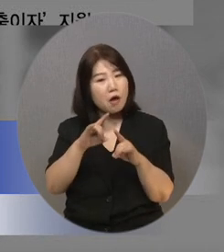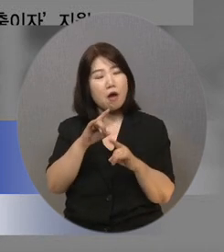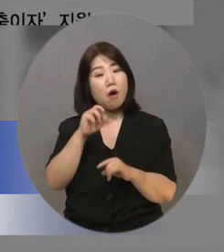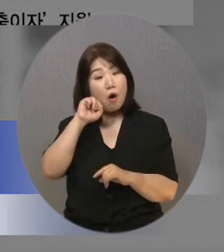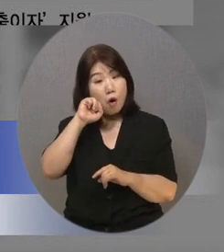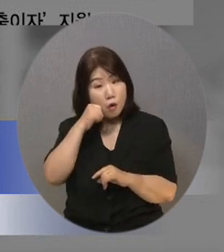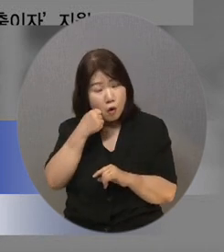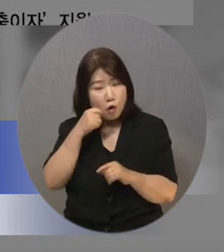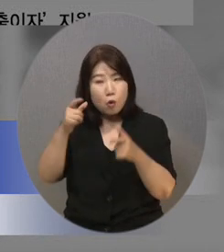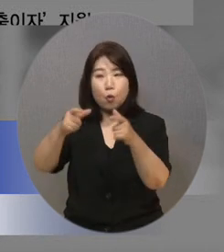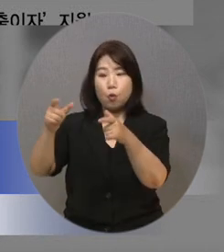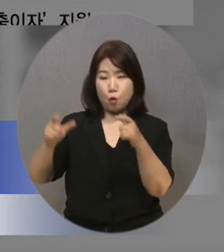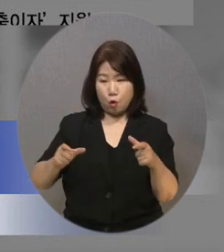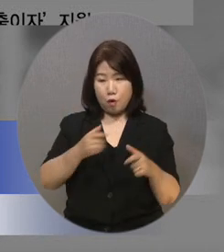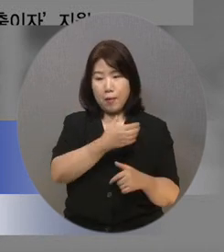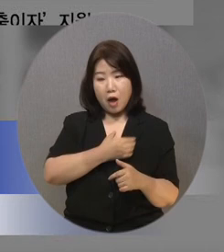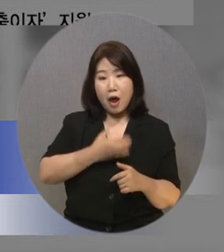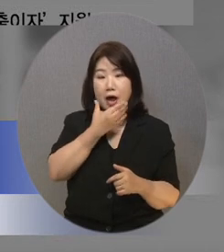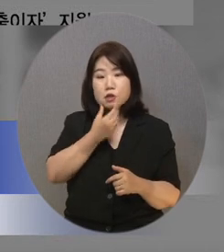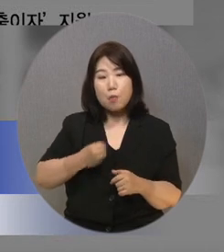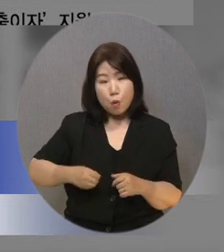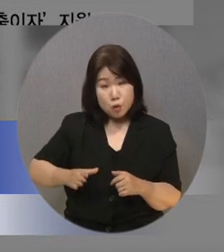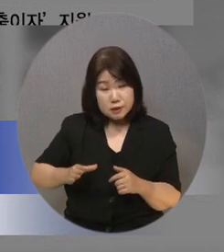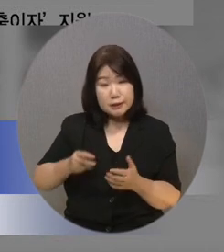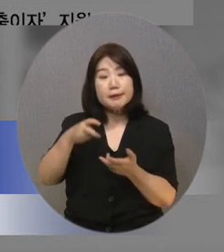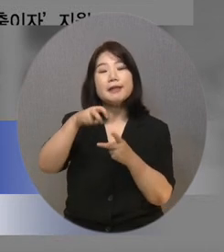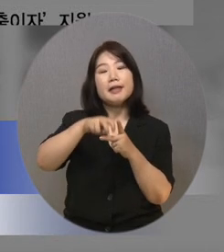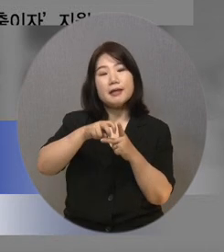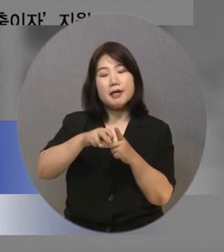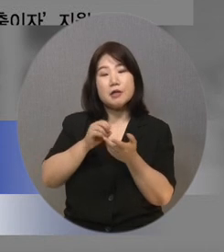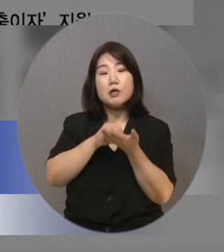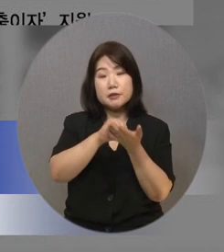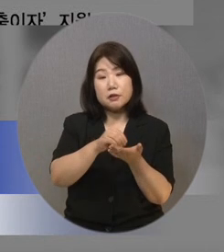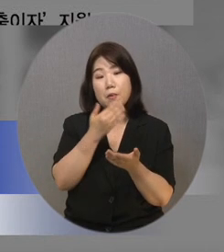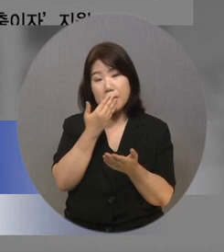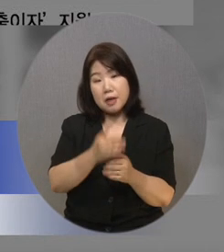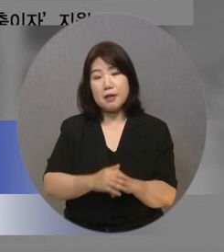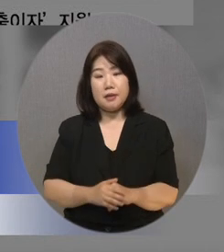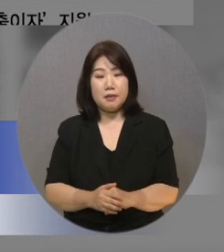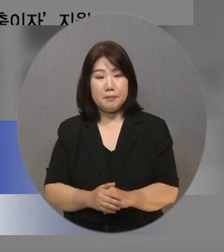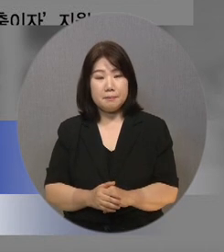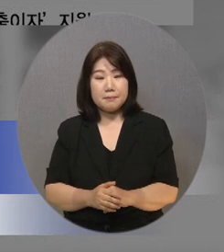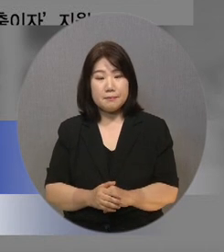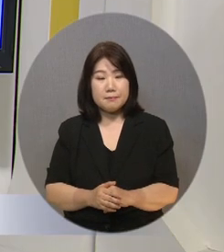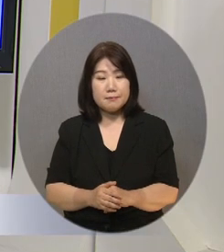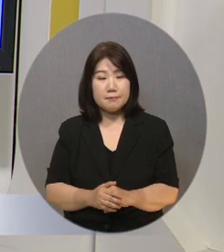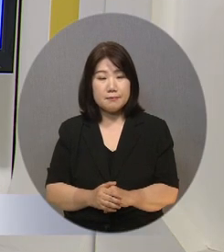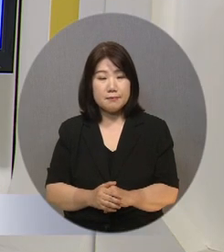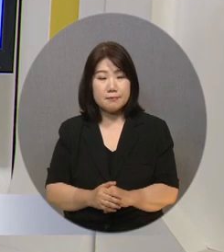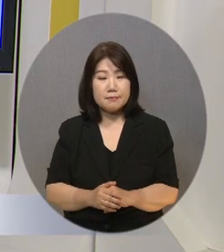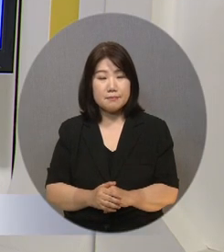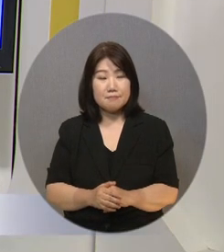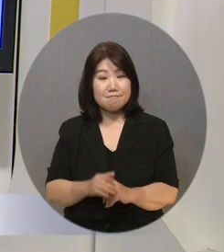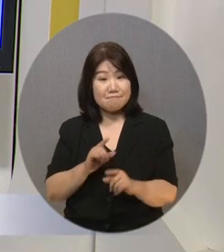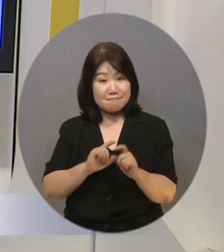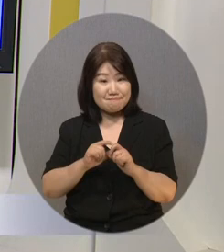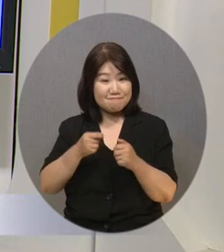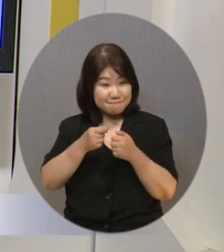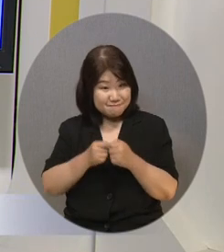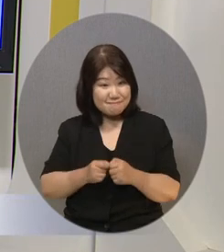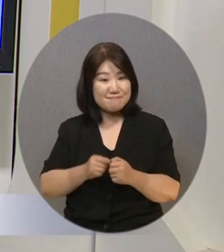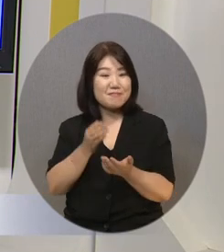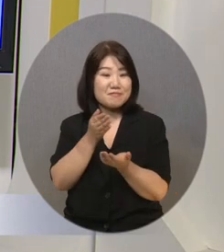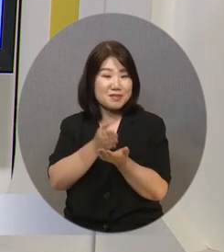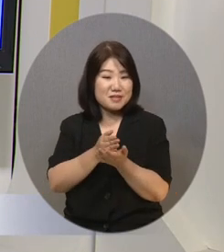거주지 행정복지센터에서도 신청 가능하다는 소식을 전하고 있습니다 더 자세한